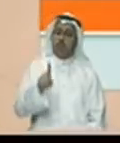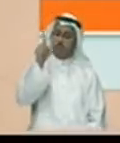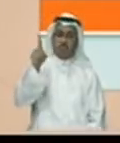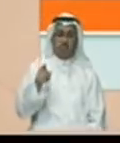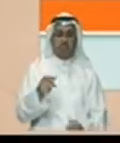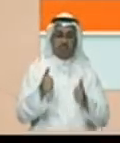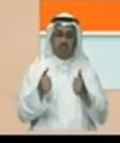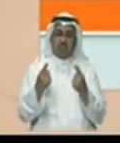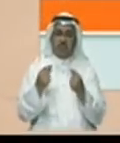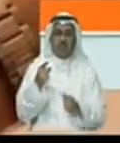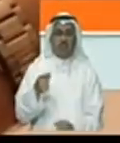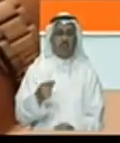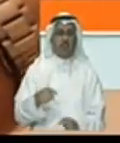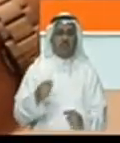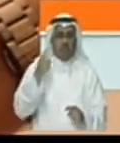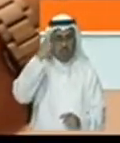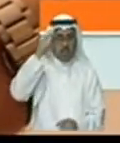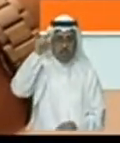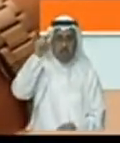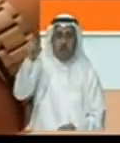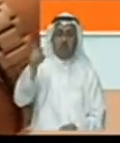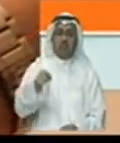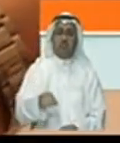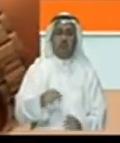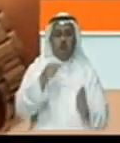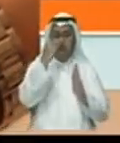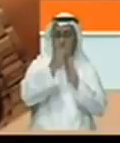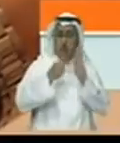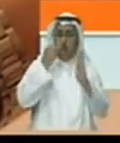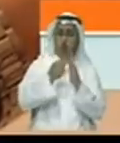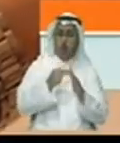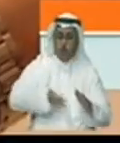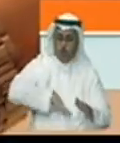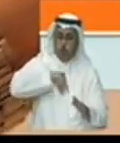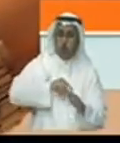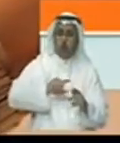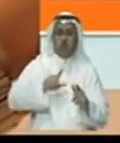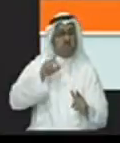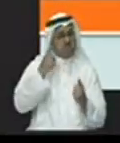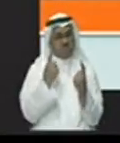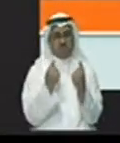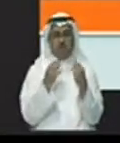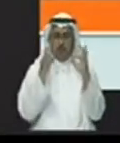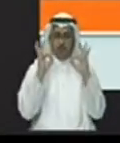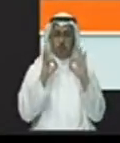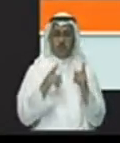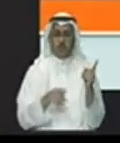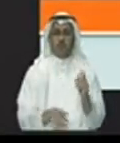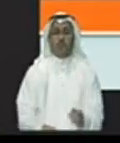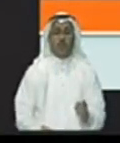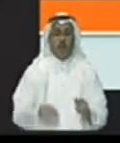ذكراه حاضرة إلى يومنا هذا. فلوحاته تحكي الروح بلغة الجسد العاطفي. قيم اليوم